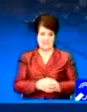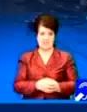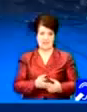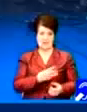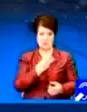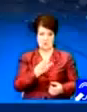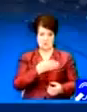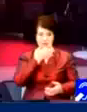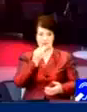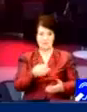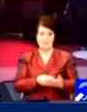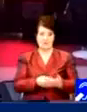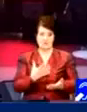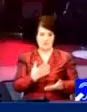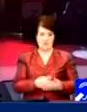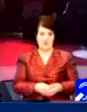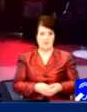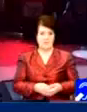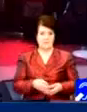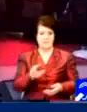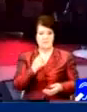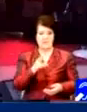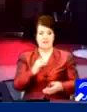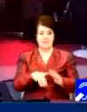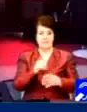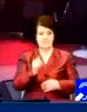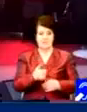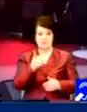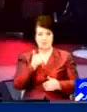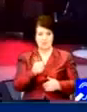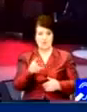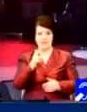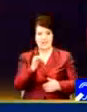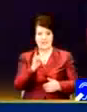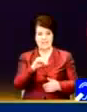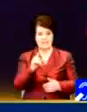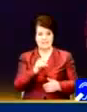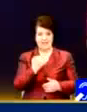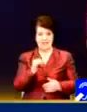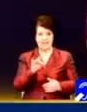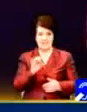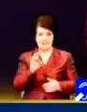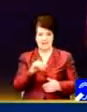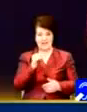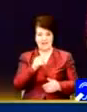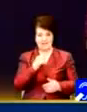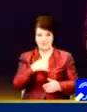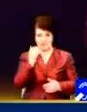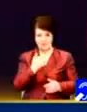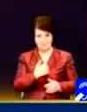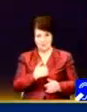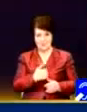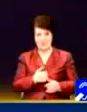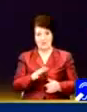să exprim apreciere. Deana Voievuțchi a fost aleasă cel mai bun designer al anului. Eu încerc de fiecare dată să le spun femeilor